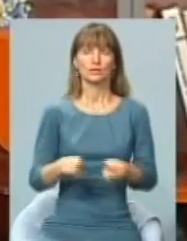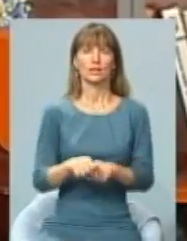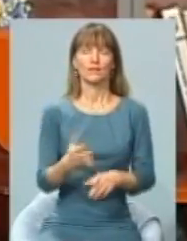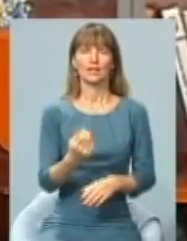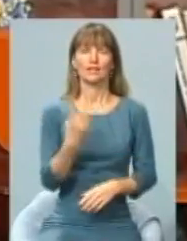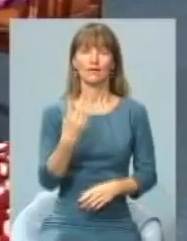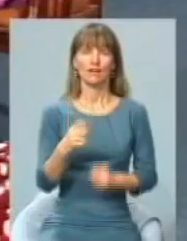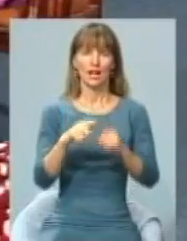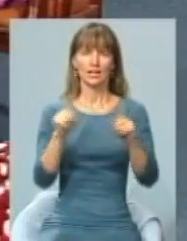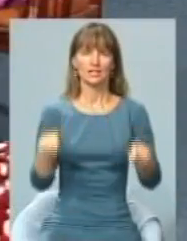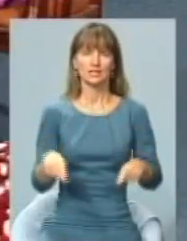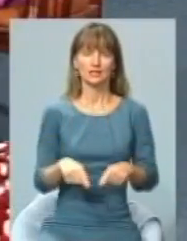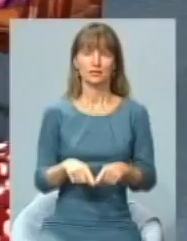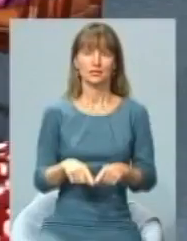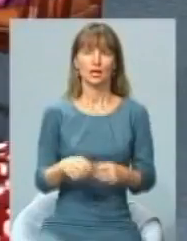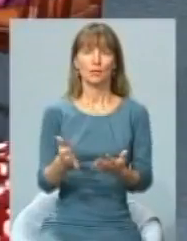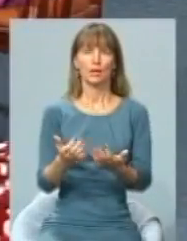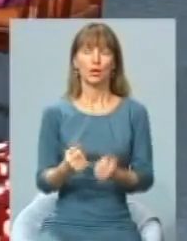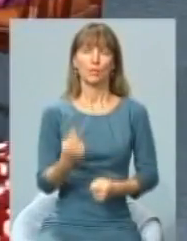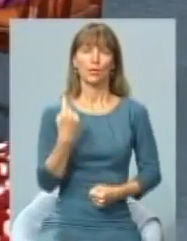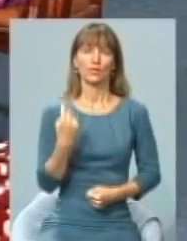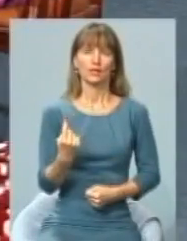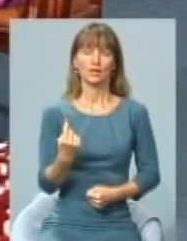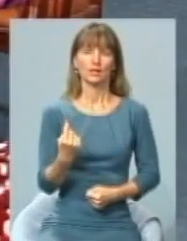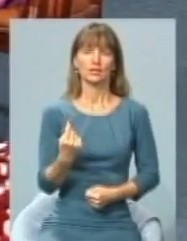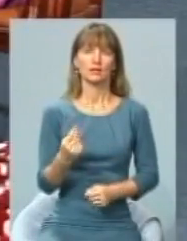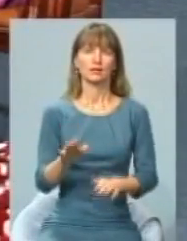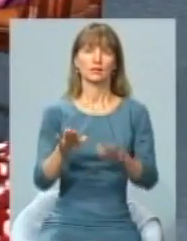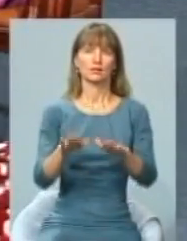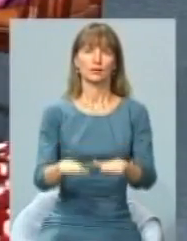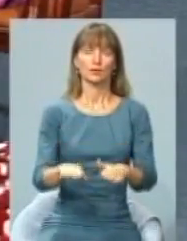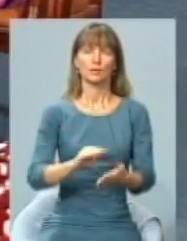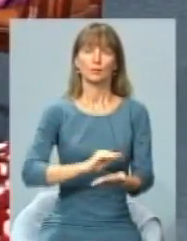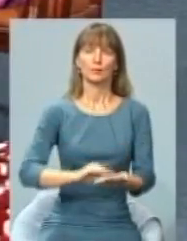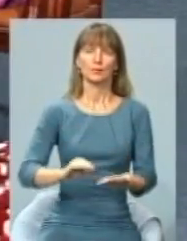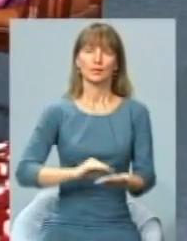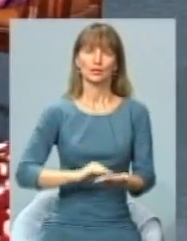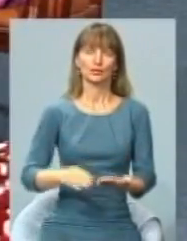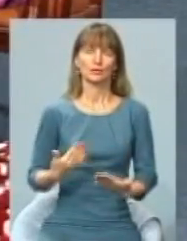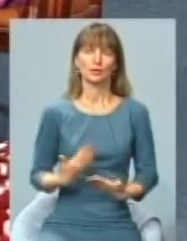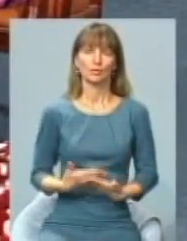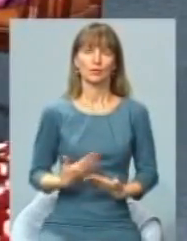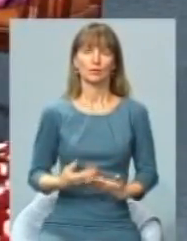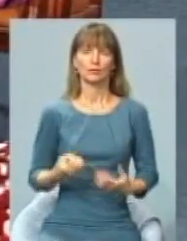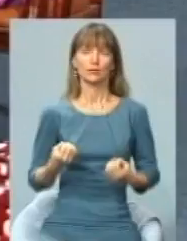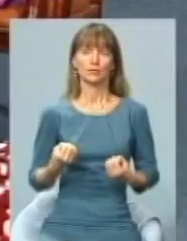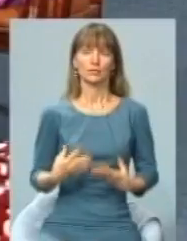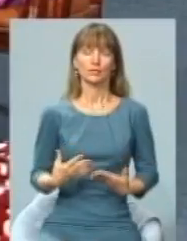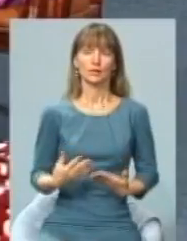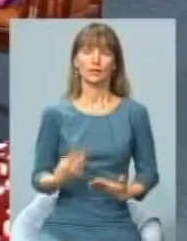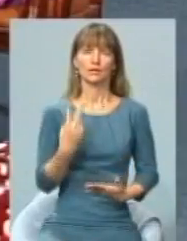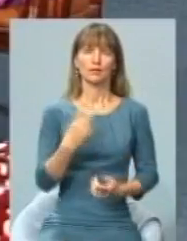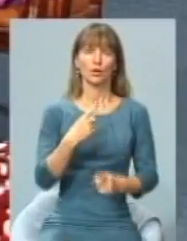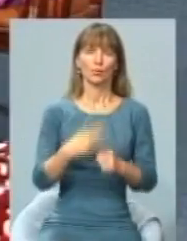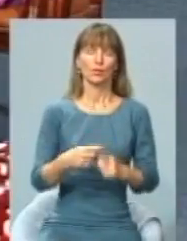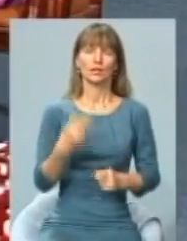листа, берем один лист, ложим его, пишем там, например, ну самое простое, 2 умножить на